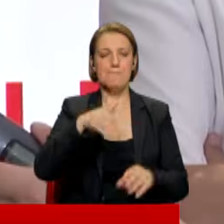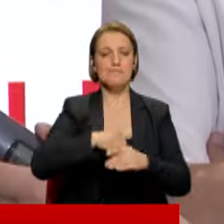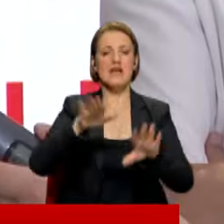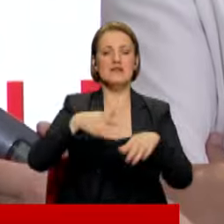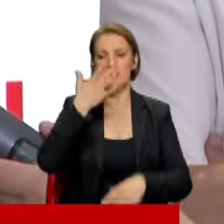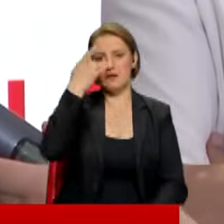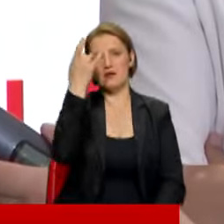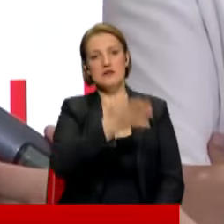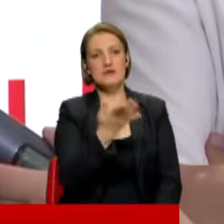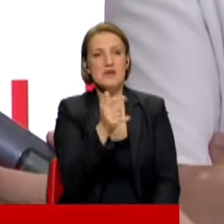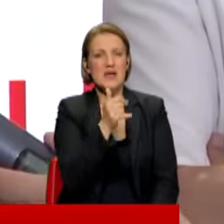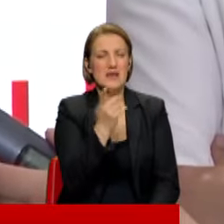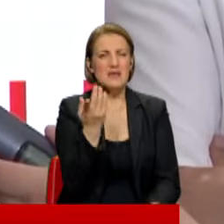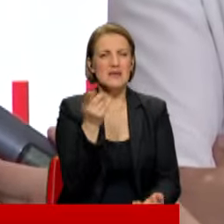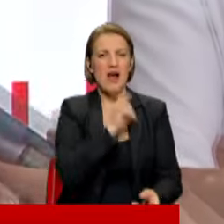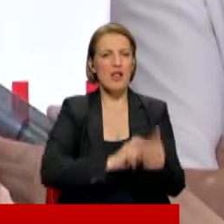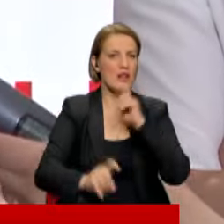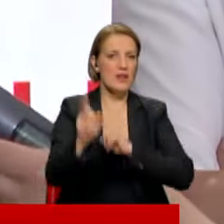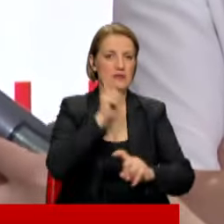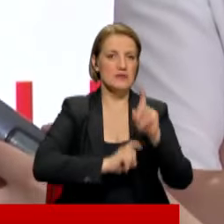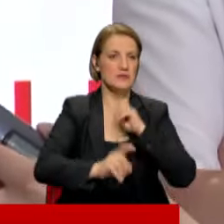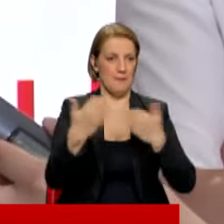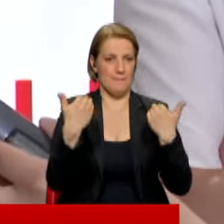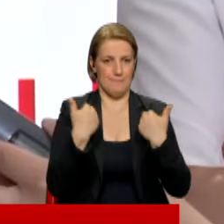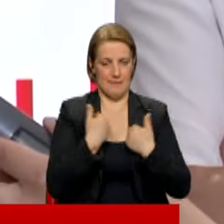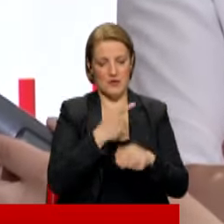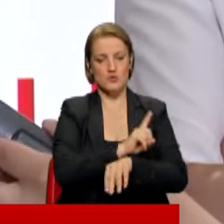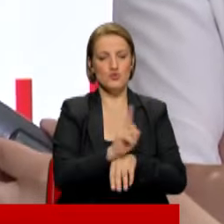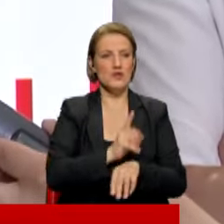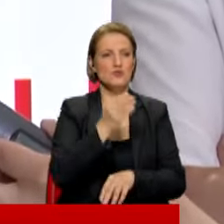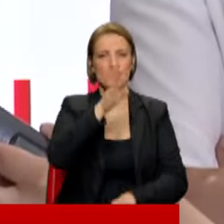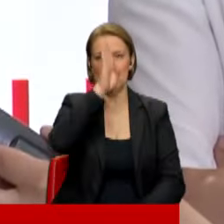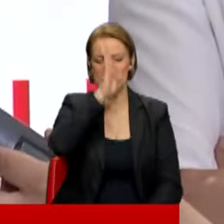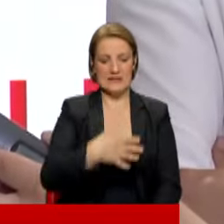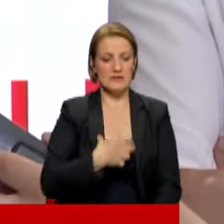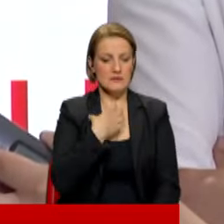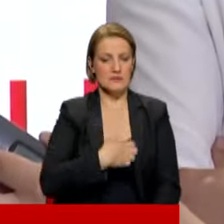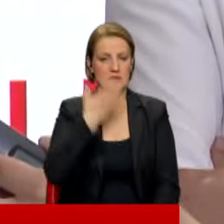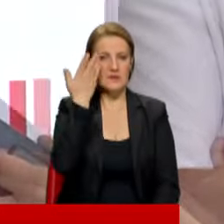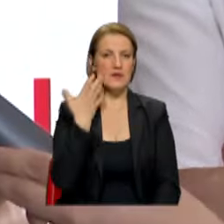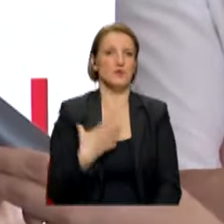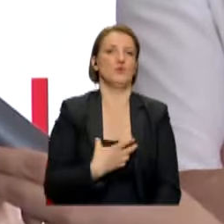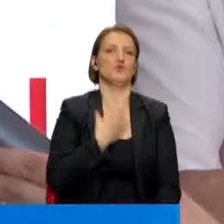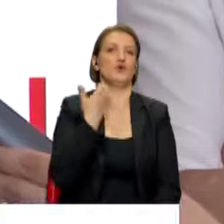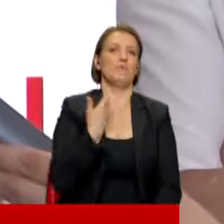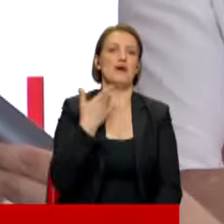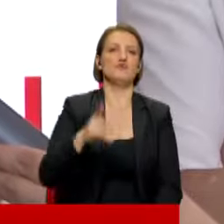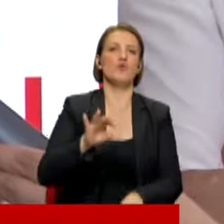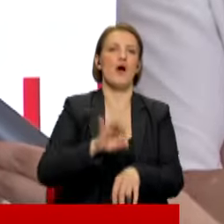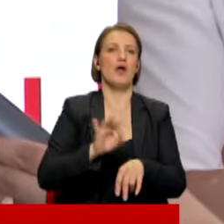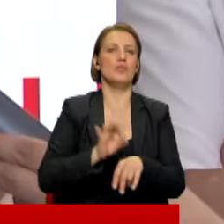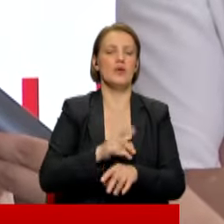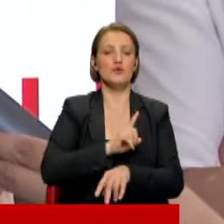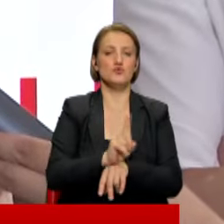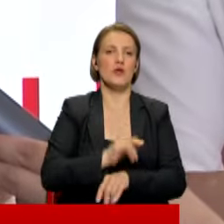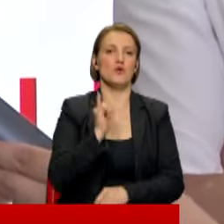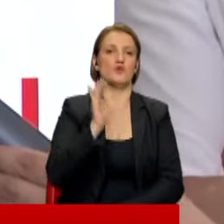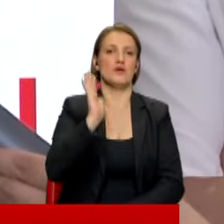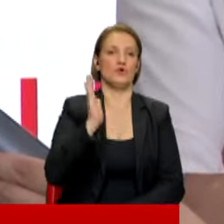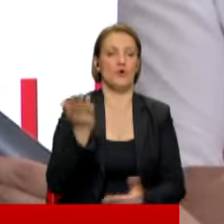yok say yani bakın o kadar yanlış peş peşe geliyor ki ben süreci çok ciddi kaygıyla izliyorum Üzülüyorum şu andaki süreçte kötü gidiyor